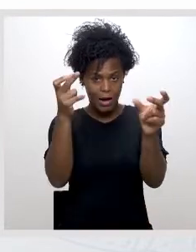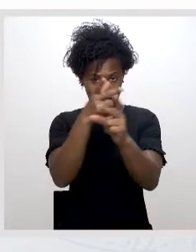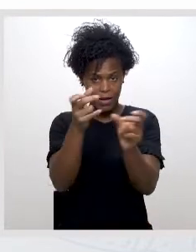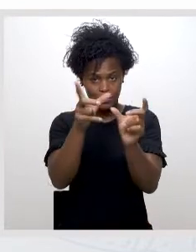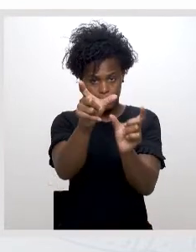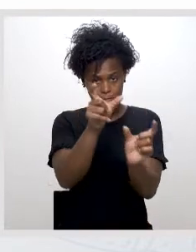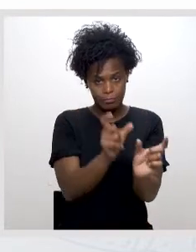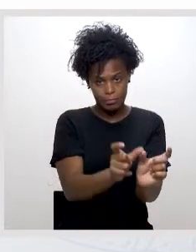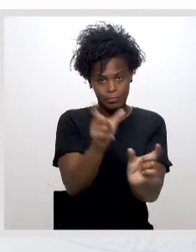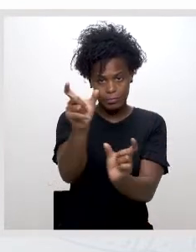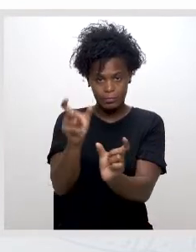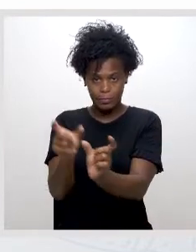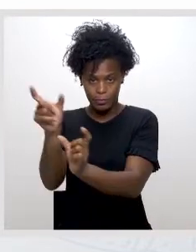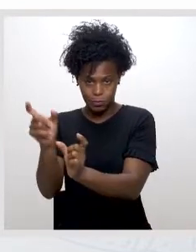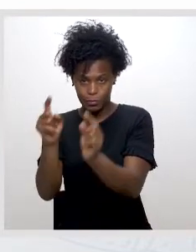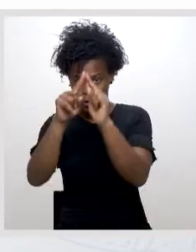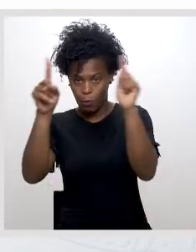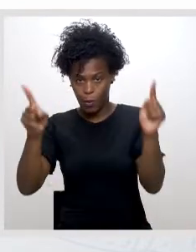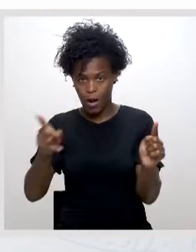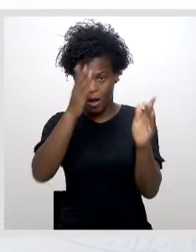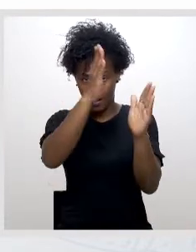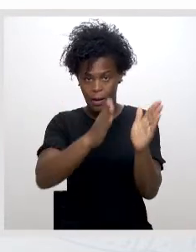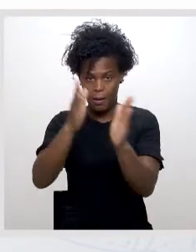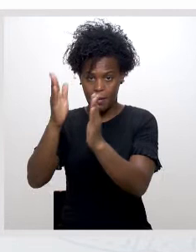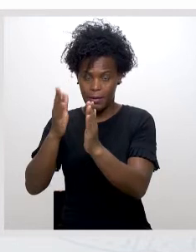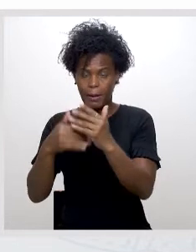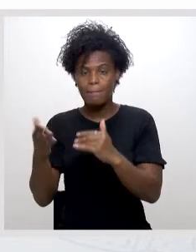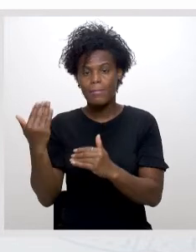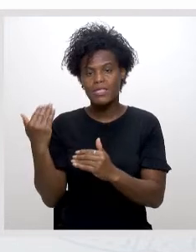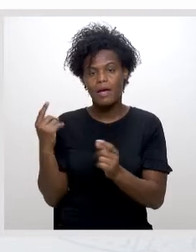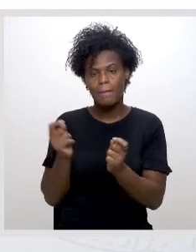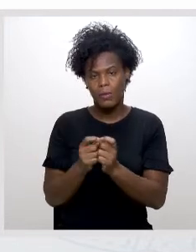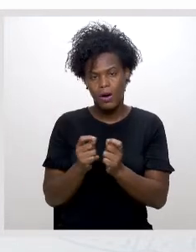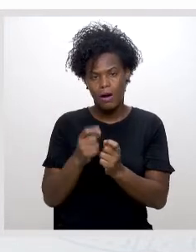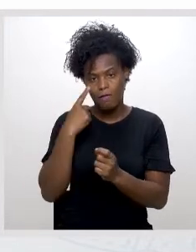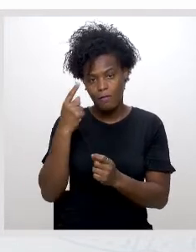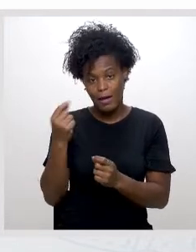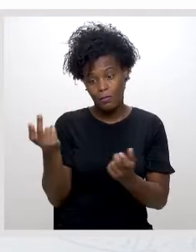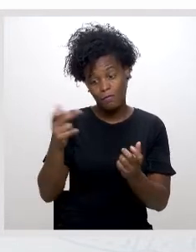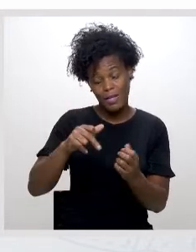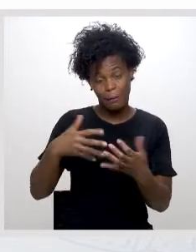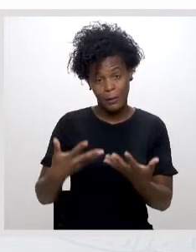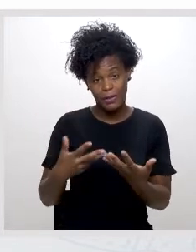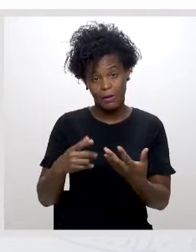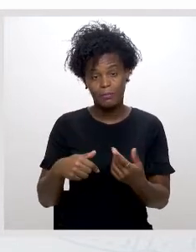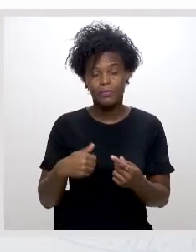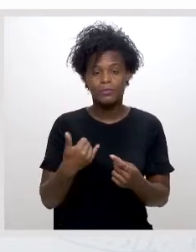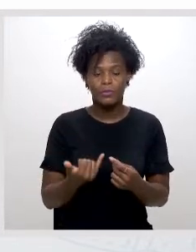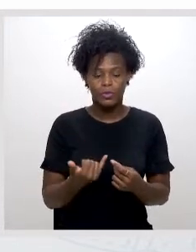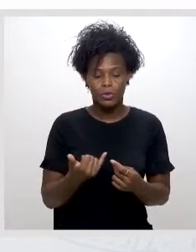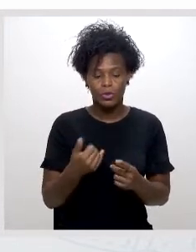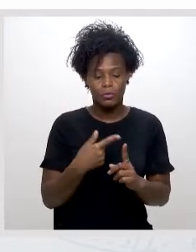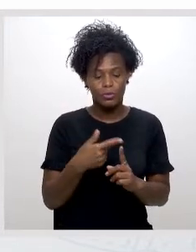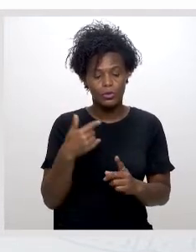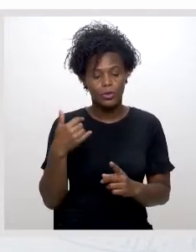le tableau correspondant. Ici, tu as passé récent, verbe venir au présent, plus de,